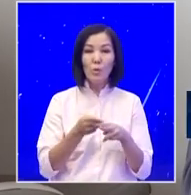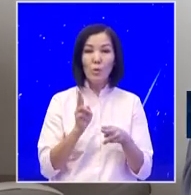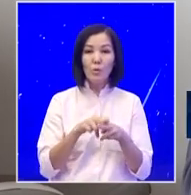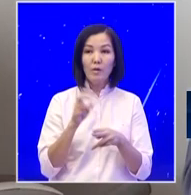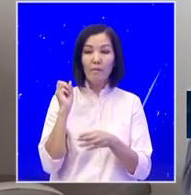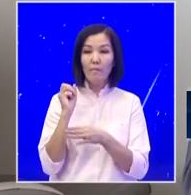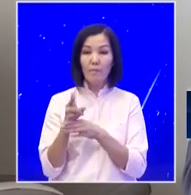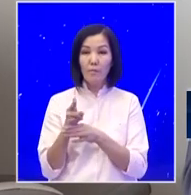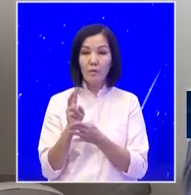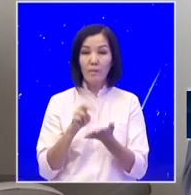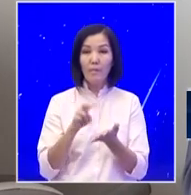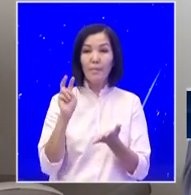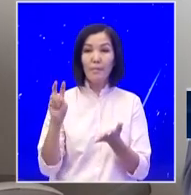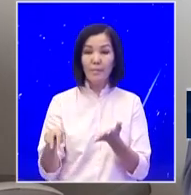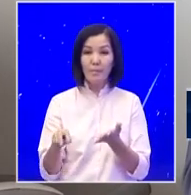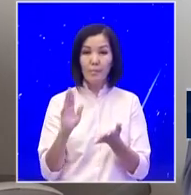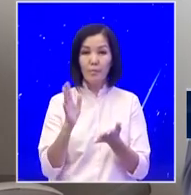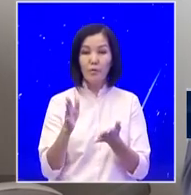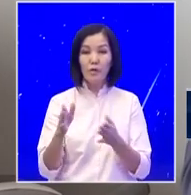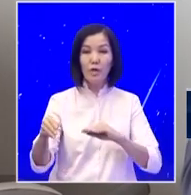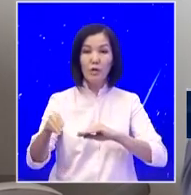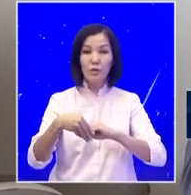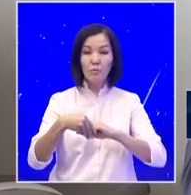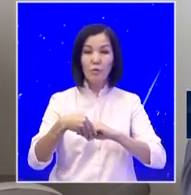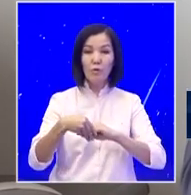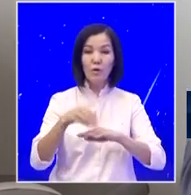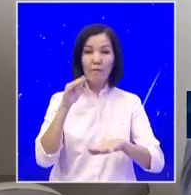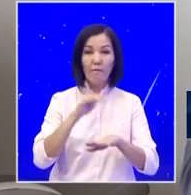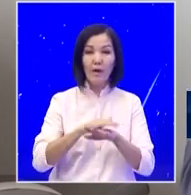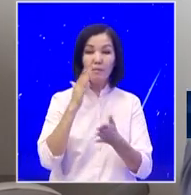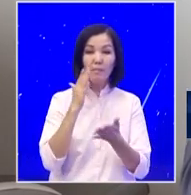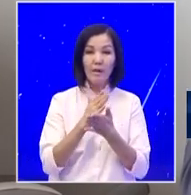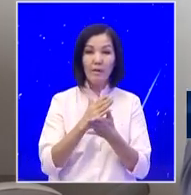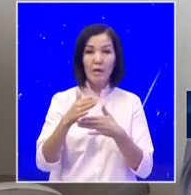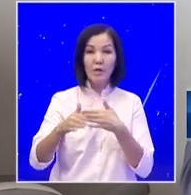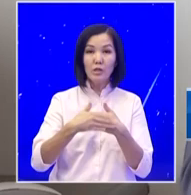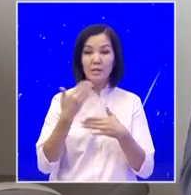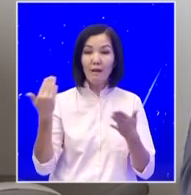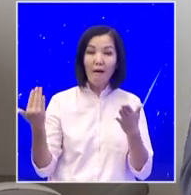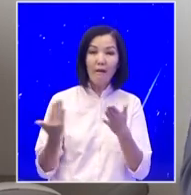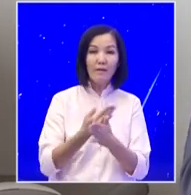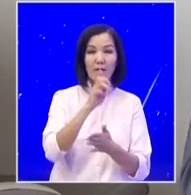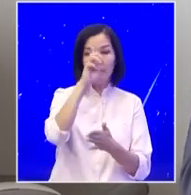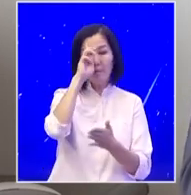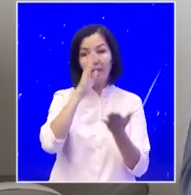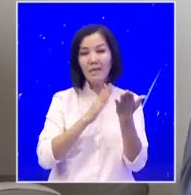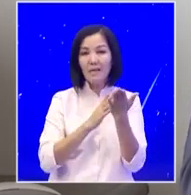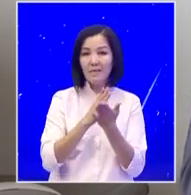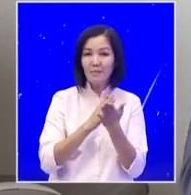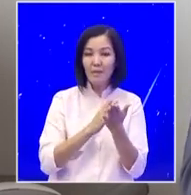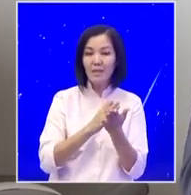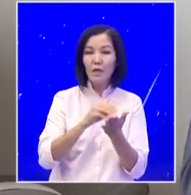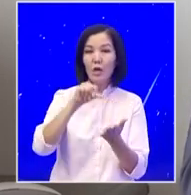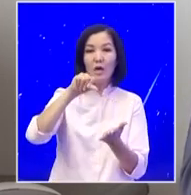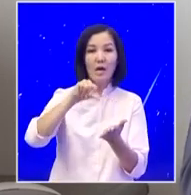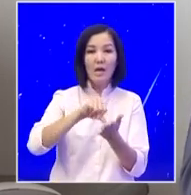Одан кейінгі тағы бір мәселе осы жемқорлық әрекеттер үшін өзінің жазасын өтеп шыққан азаматтардың қайтадан мемлекеттік қызметке және де